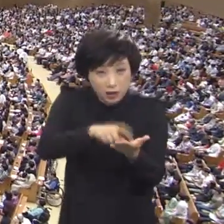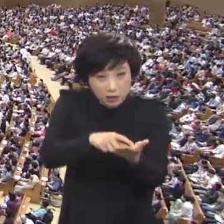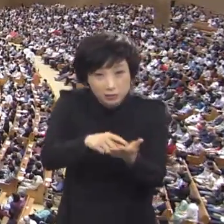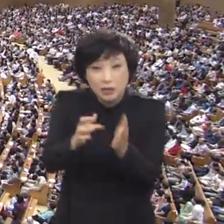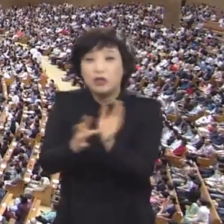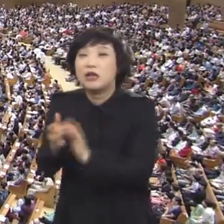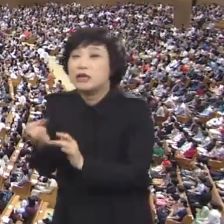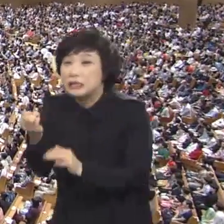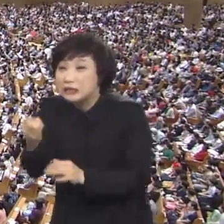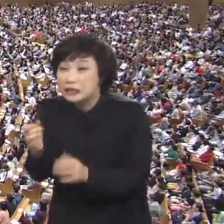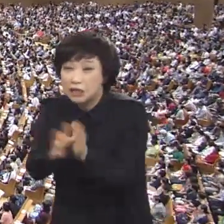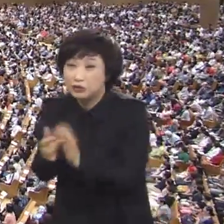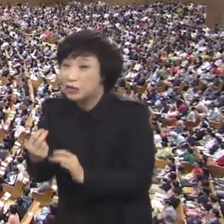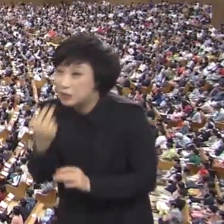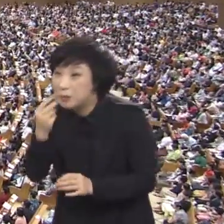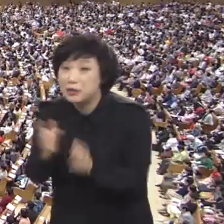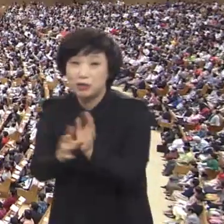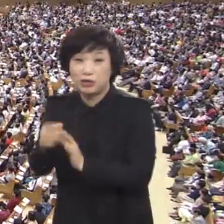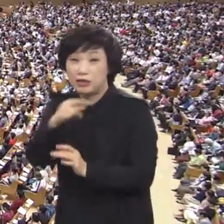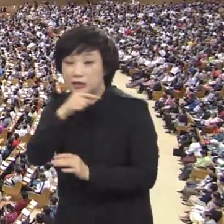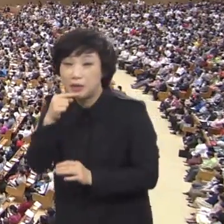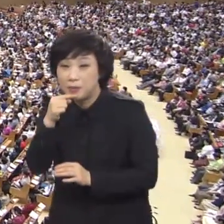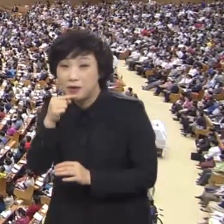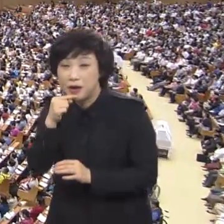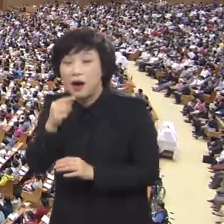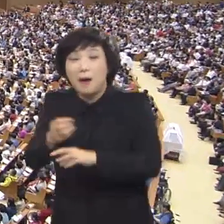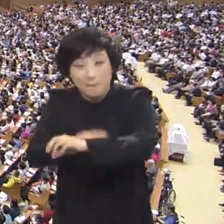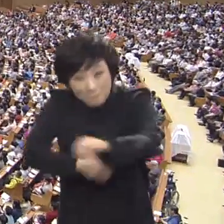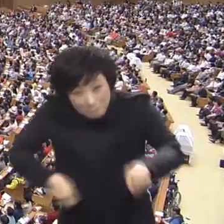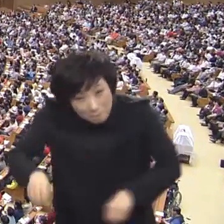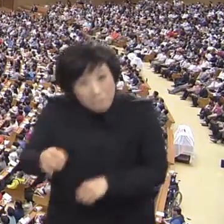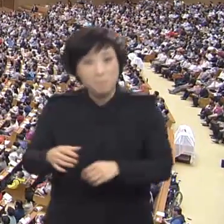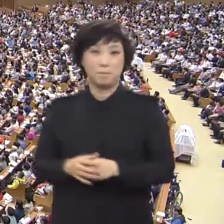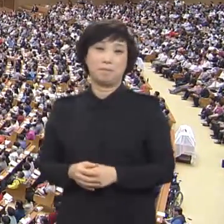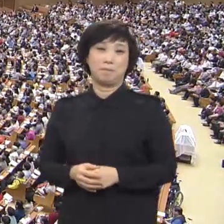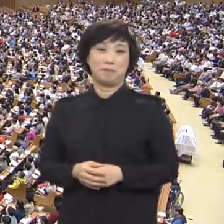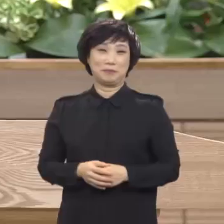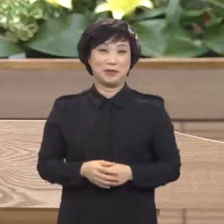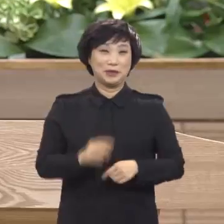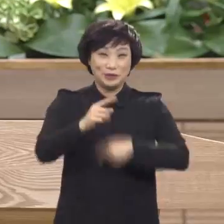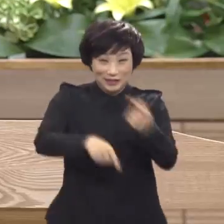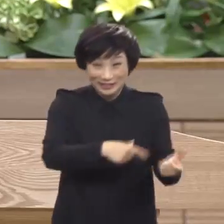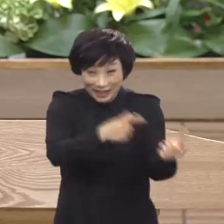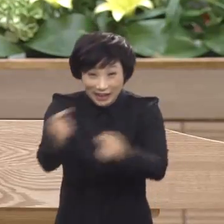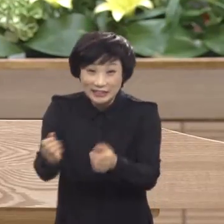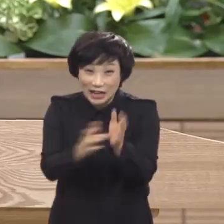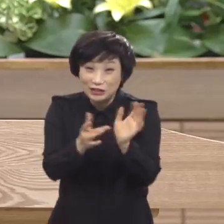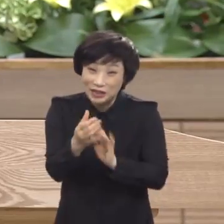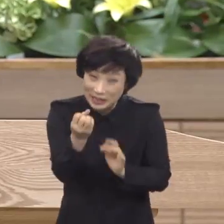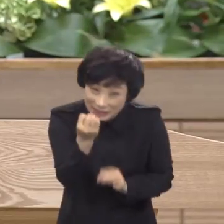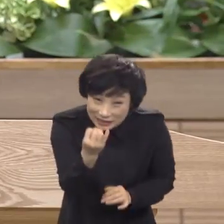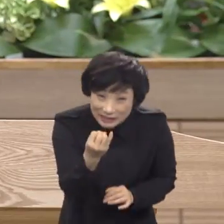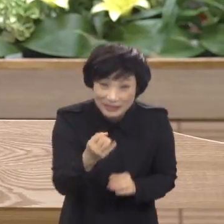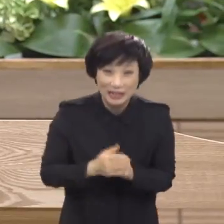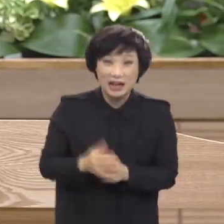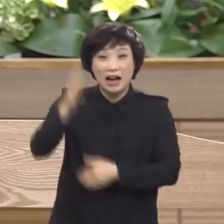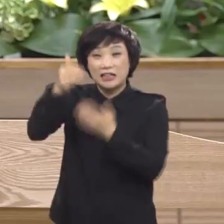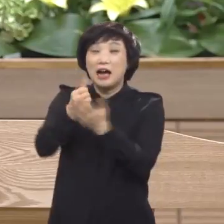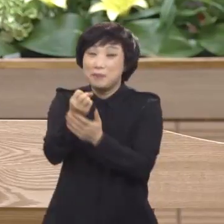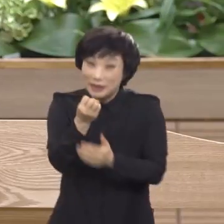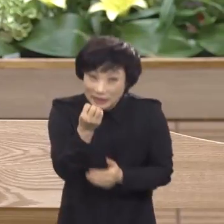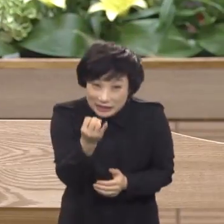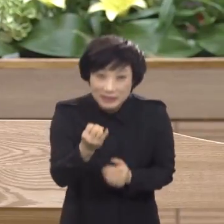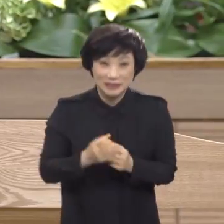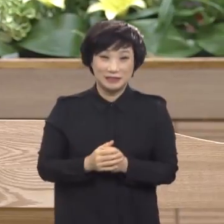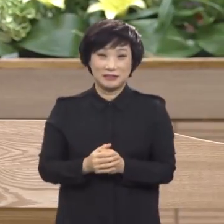그의 씨와 생명과 피와 바꾼 것이라 이 말입니다. 다 같이 예수의 씨, 하나님의